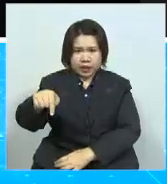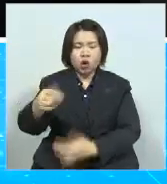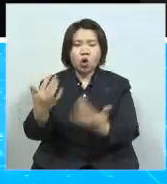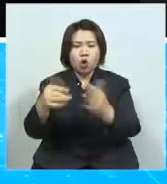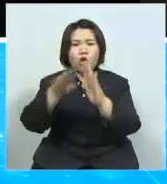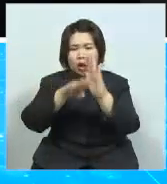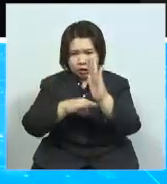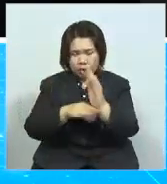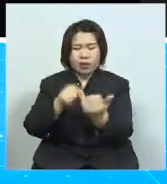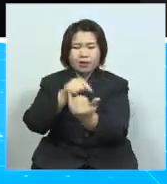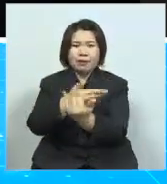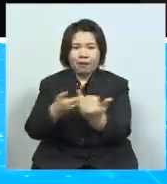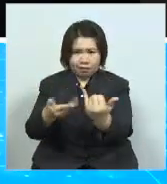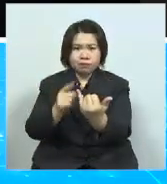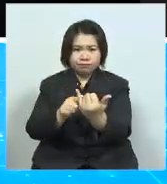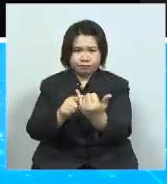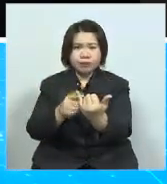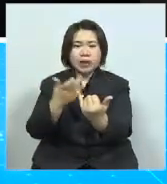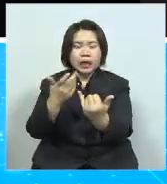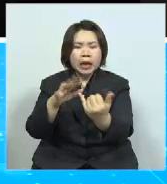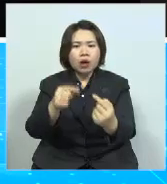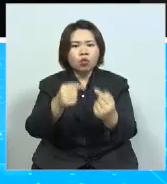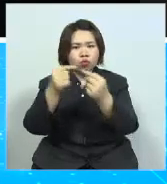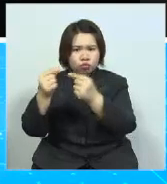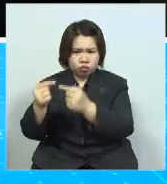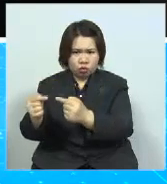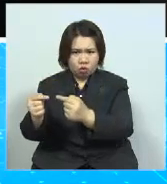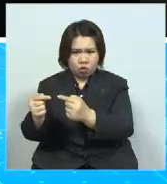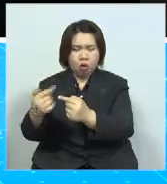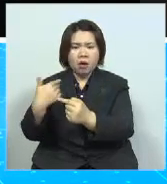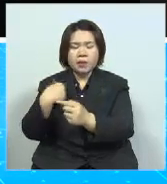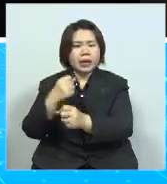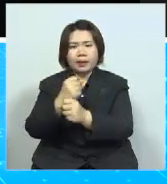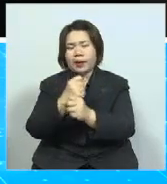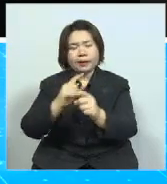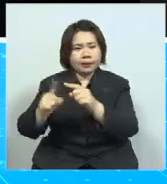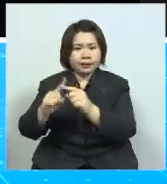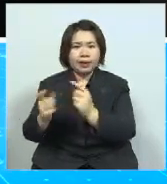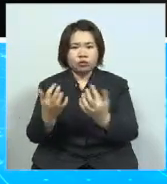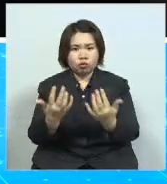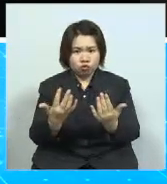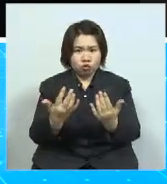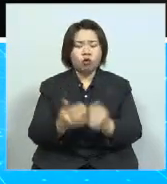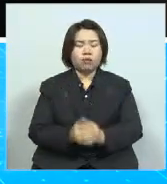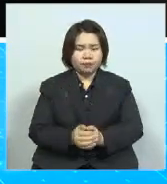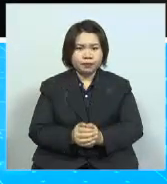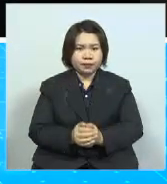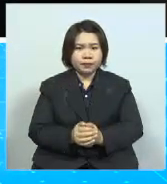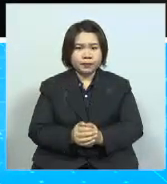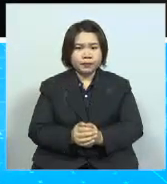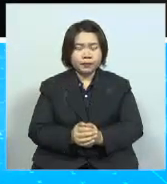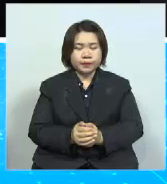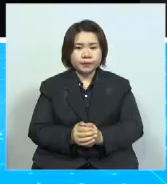วจากนั้นไปก็คงจะมีรายละเอียดตามมานะฮะแต่ว่าข้อสำคัญคือว่